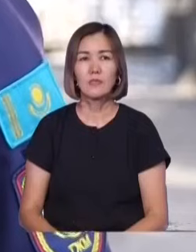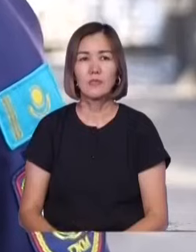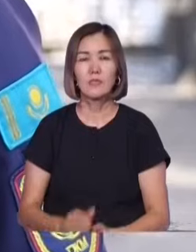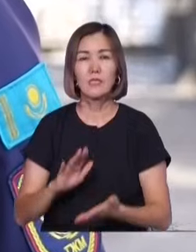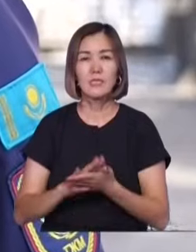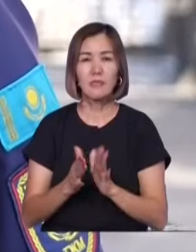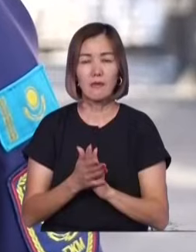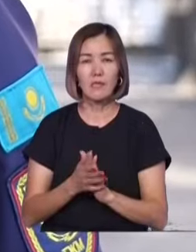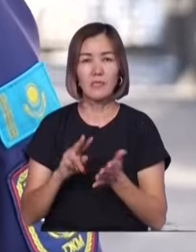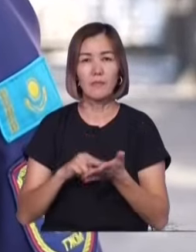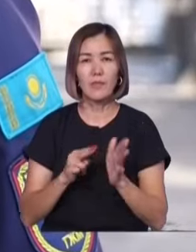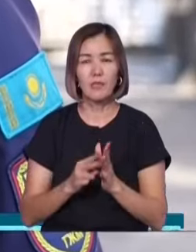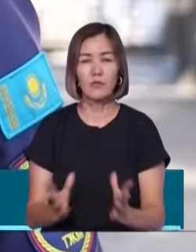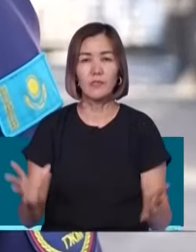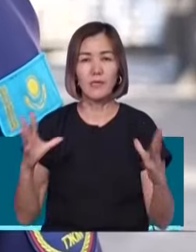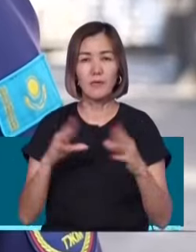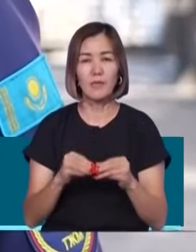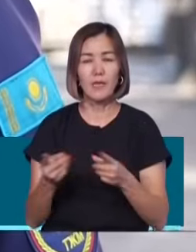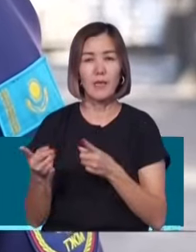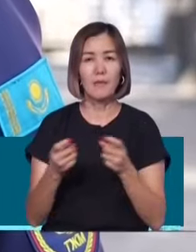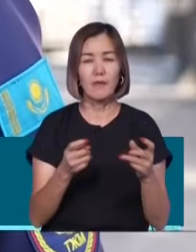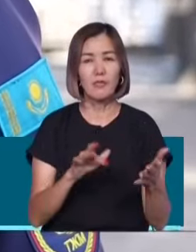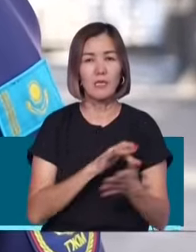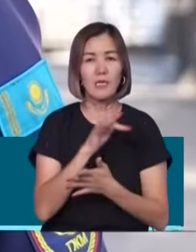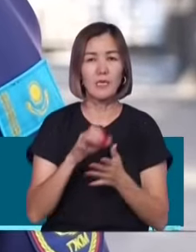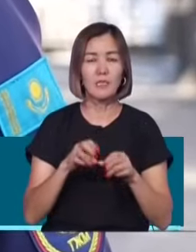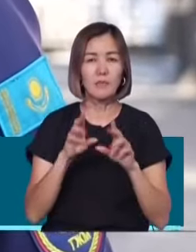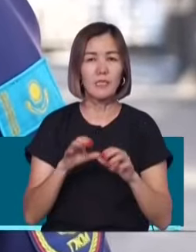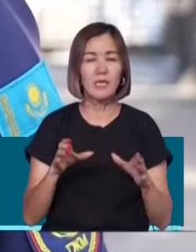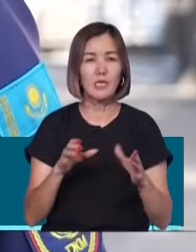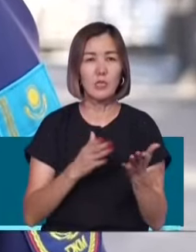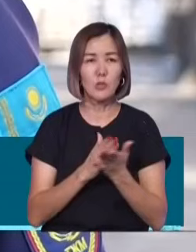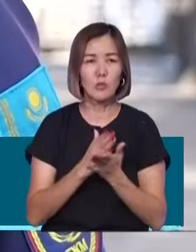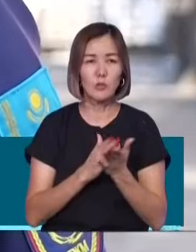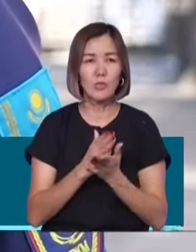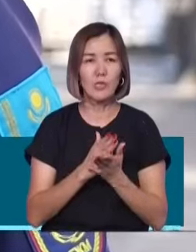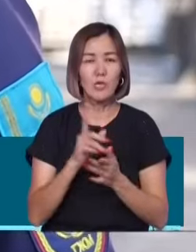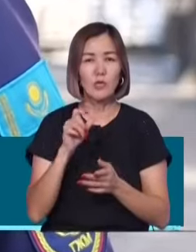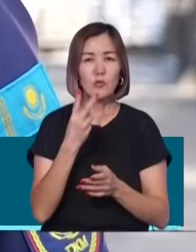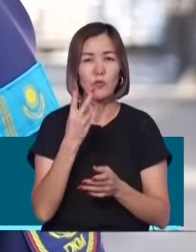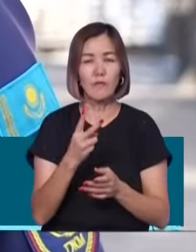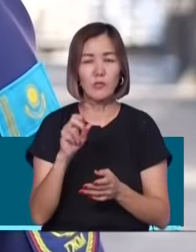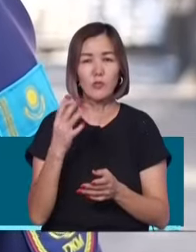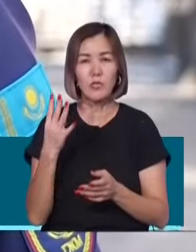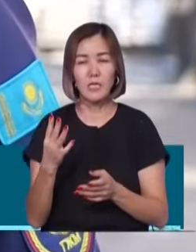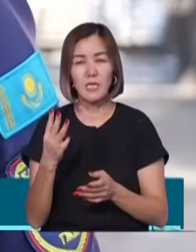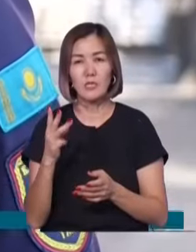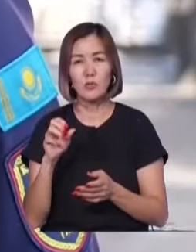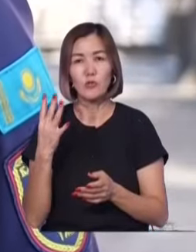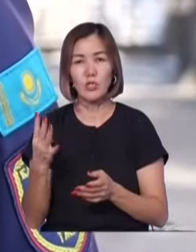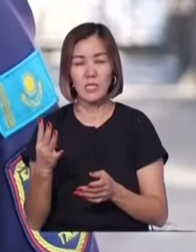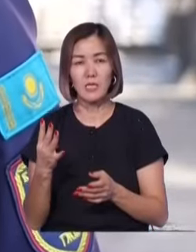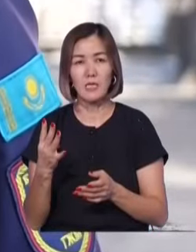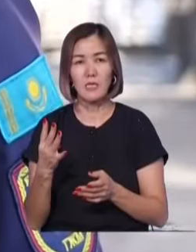Согласно плану взаимодействия, были привлечены городские специальные службы 102, 103 и